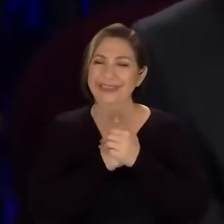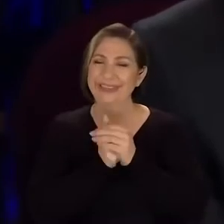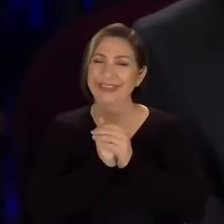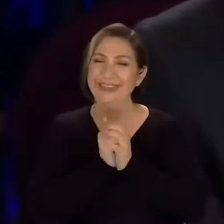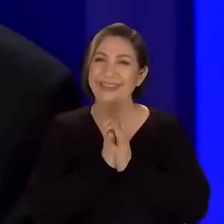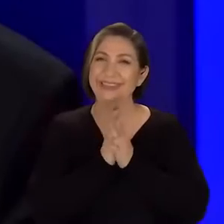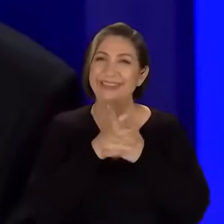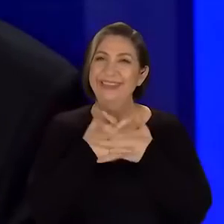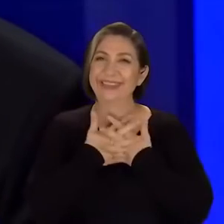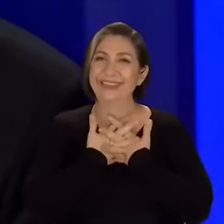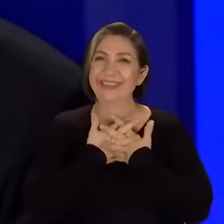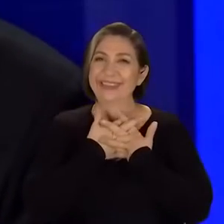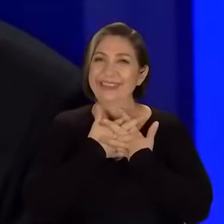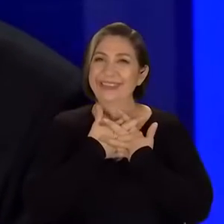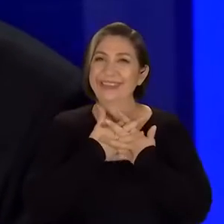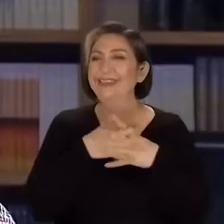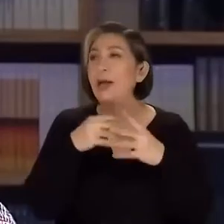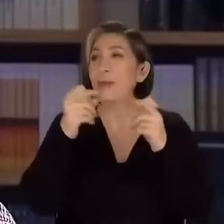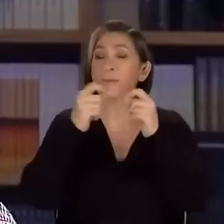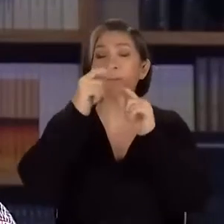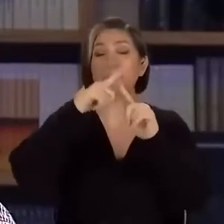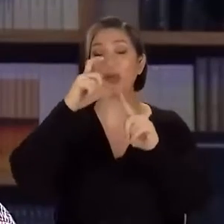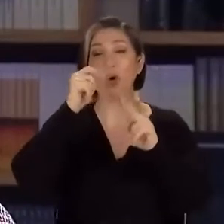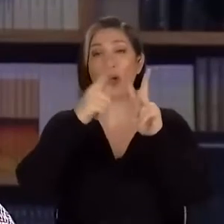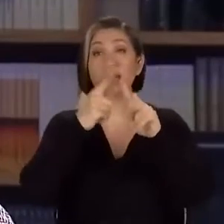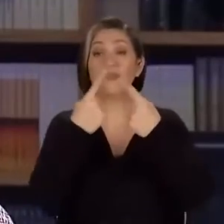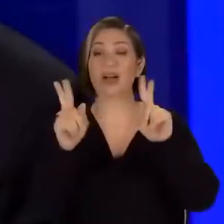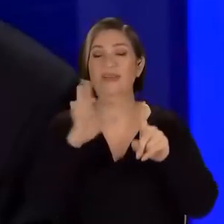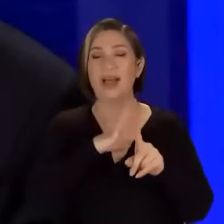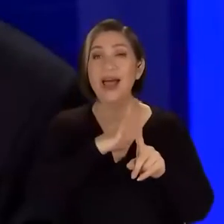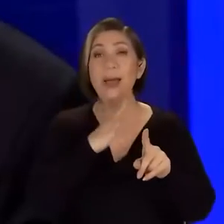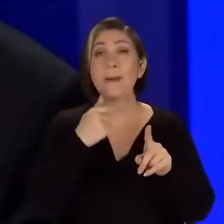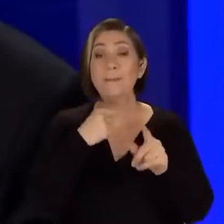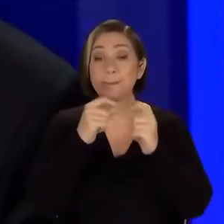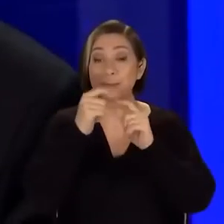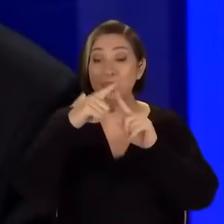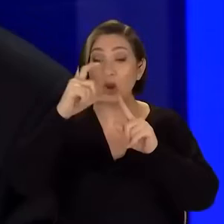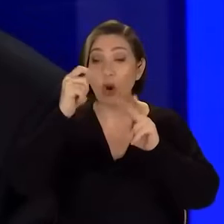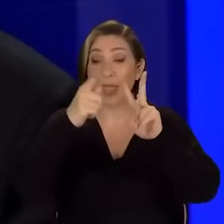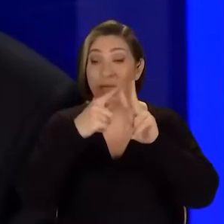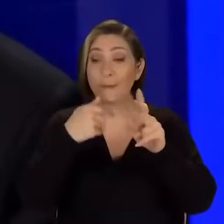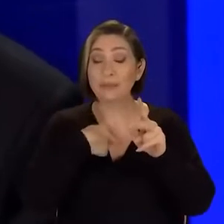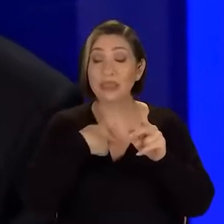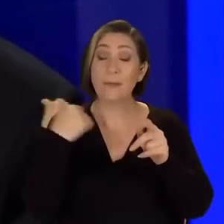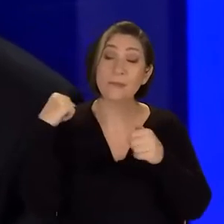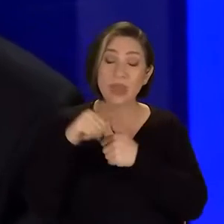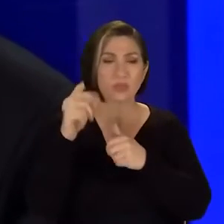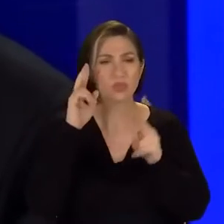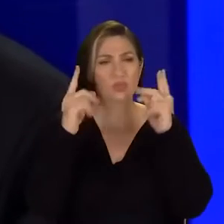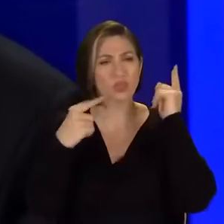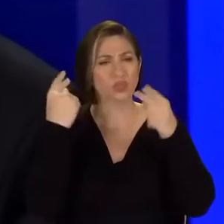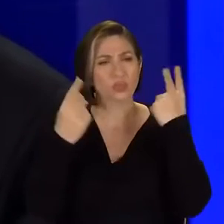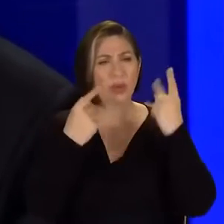spekülasyon ön tanımıyor. Ama Bitcoin'de tabii şöyle bir fark var. Bitcoin bize birçok şeyi yeniden düşündürdü. Yani